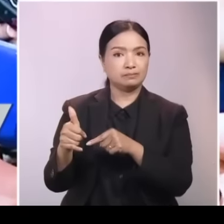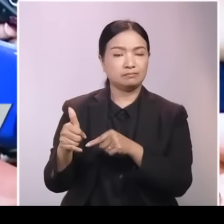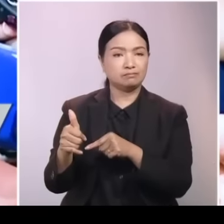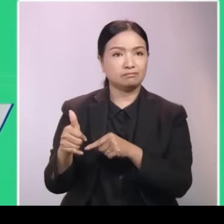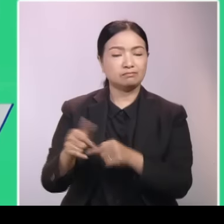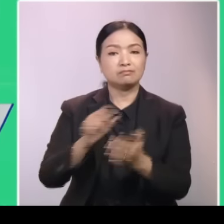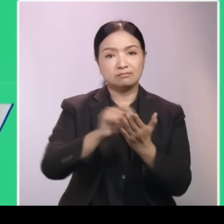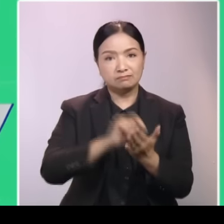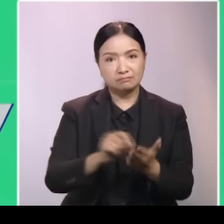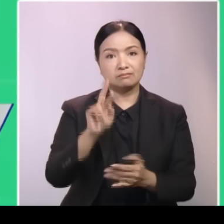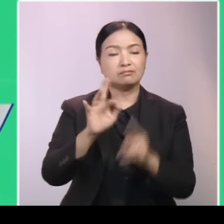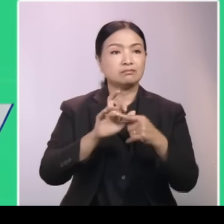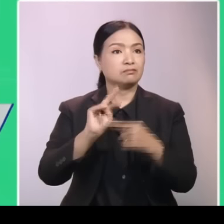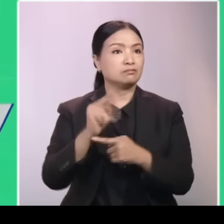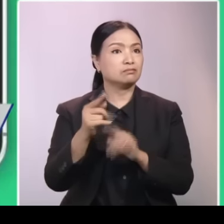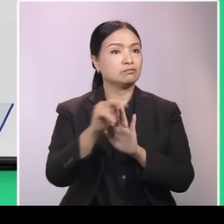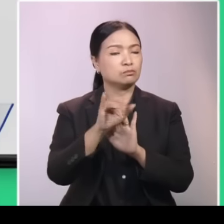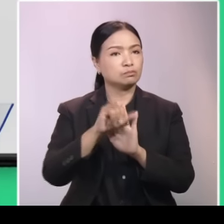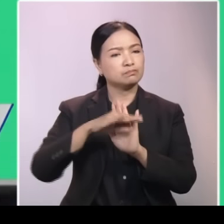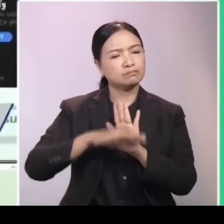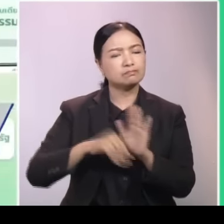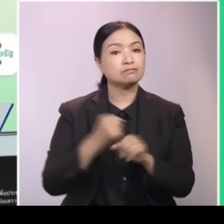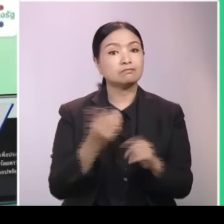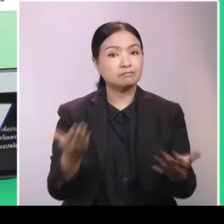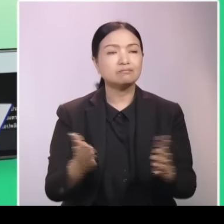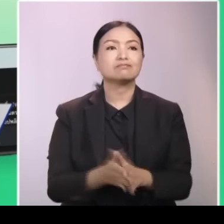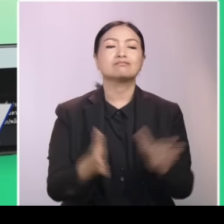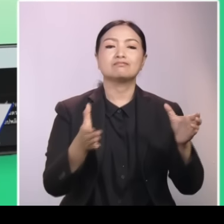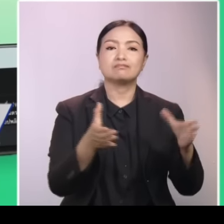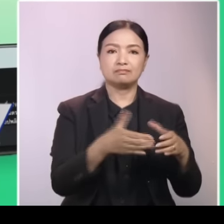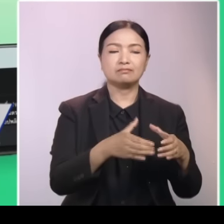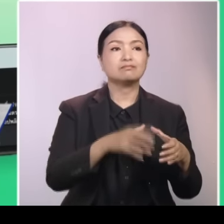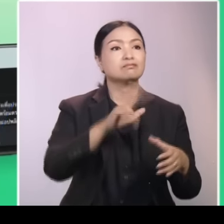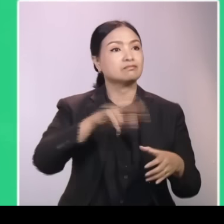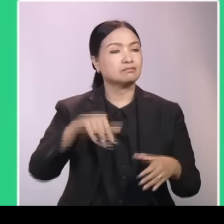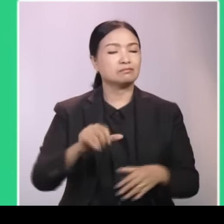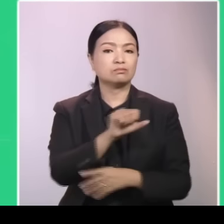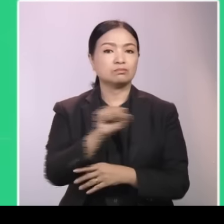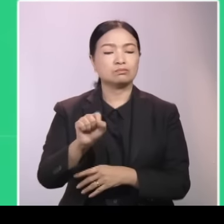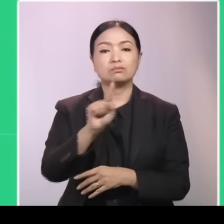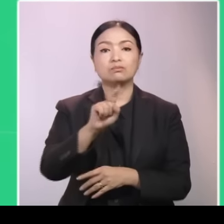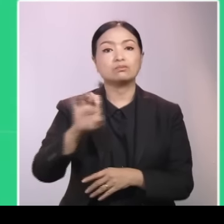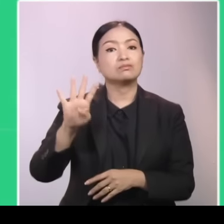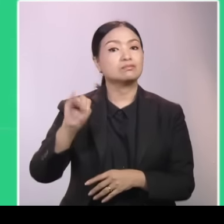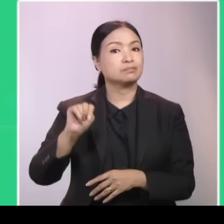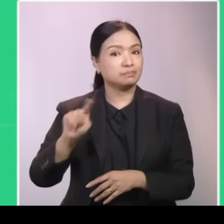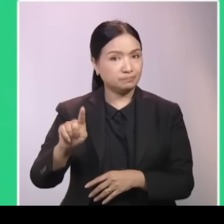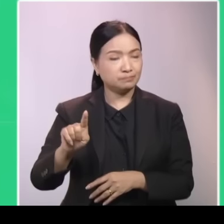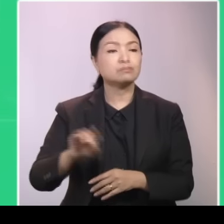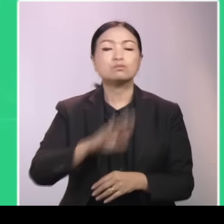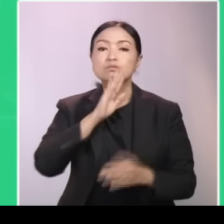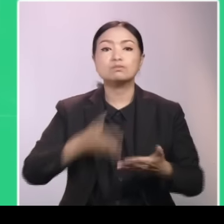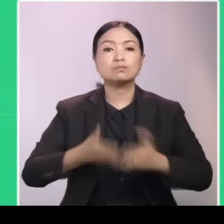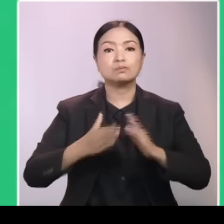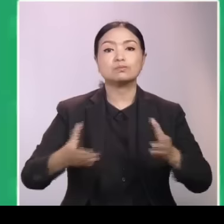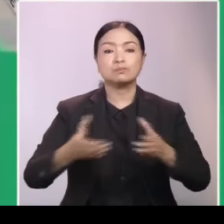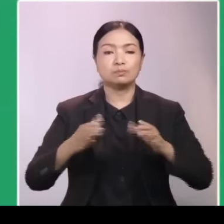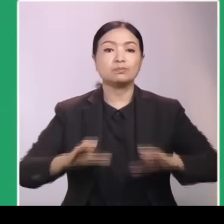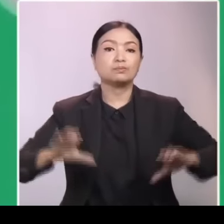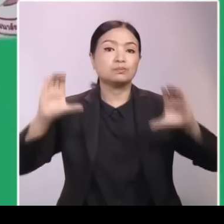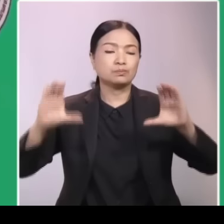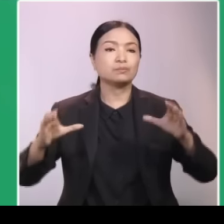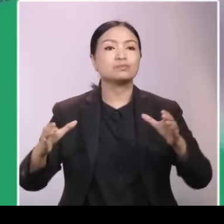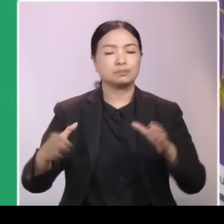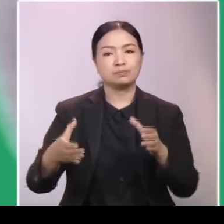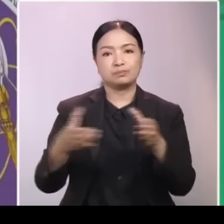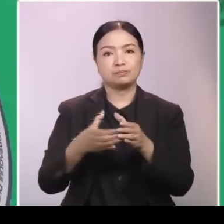จะร่างนโยบายอย่างไรแต่ยืนยันค่ะว่าพรรคเพื่อไทยในฐานะที่มีส.ส. 141คนหากมีการจัดตั้งรัฐบาลและพรรคเพื่อไทย